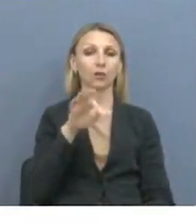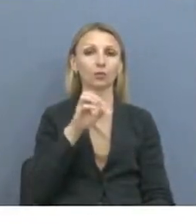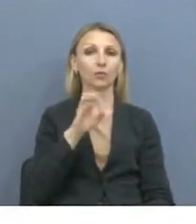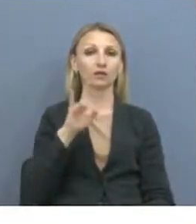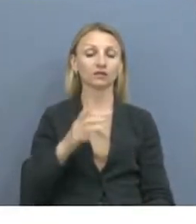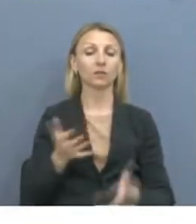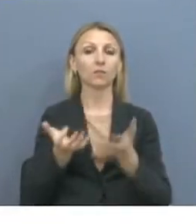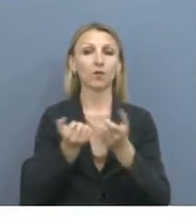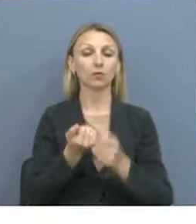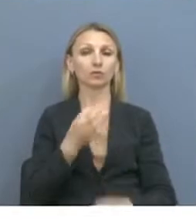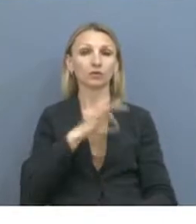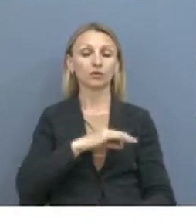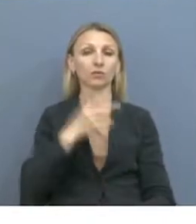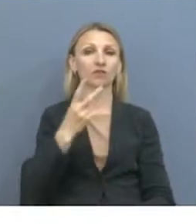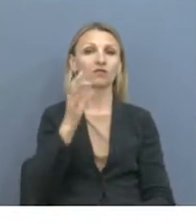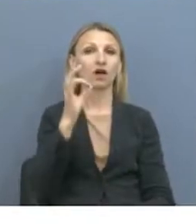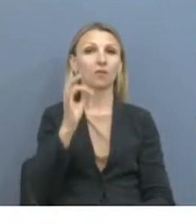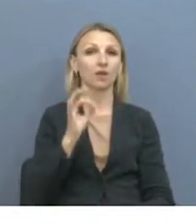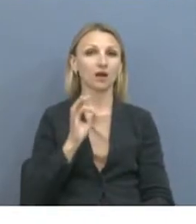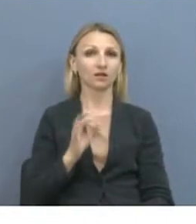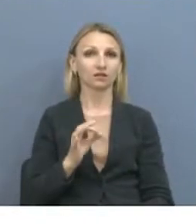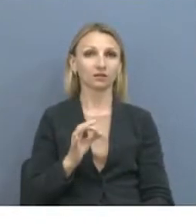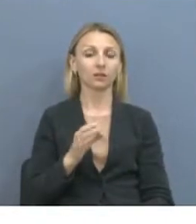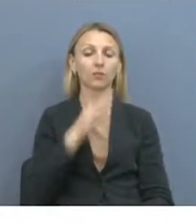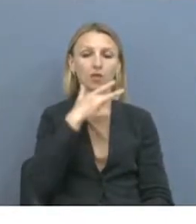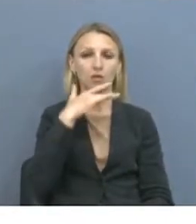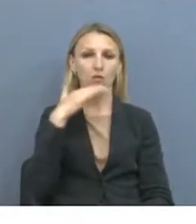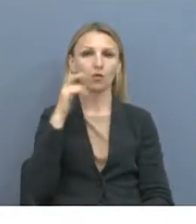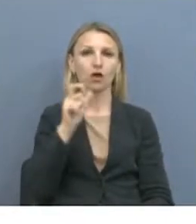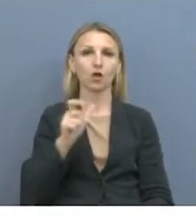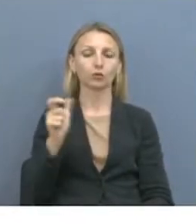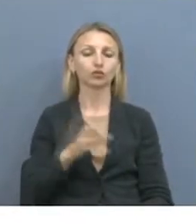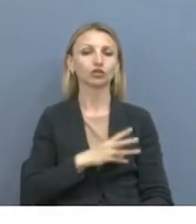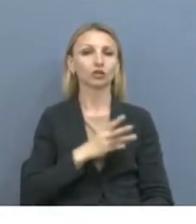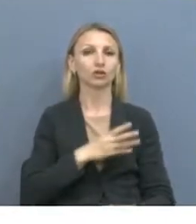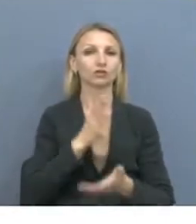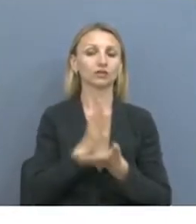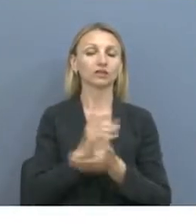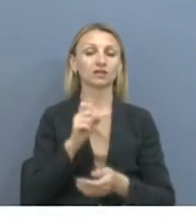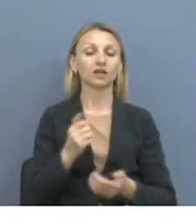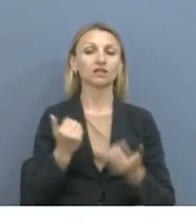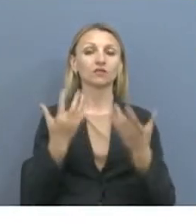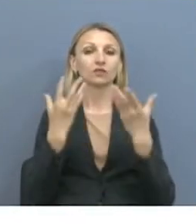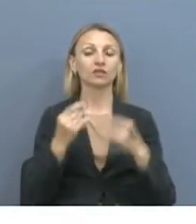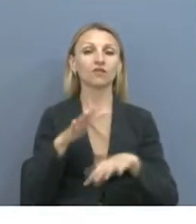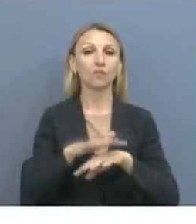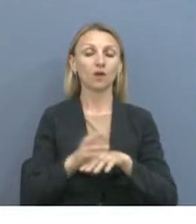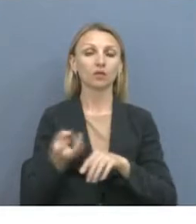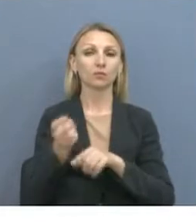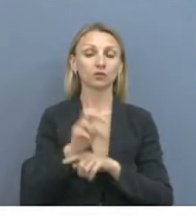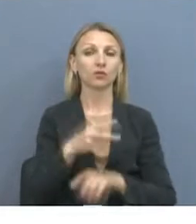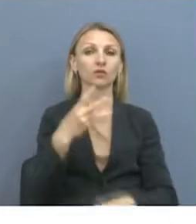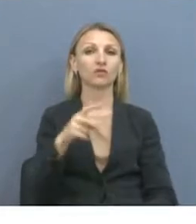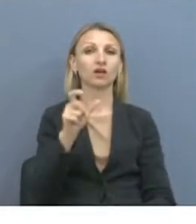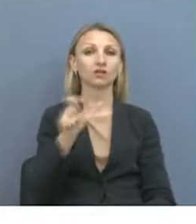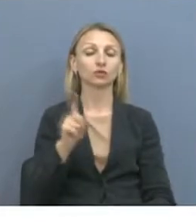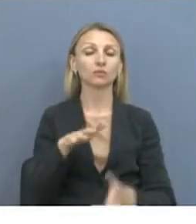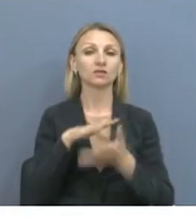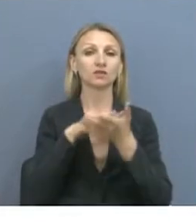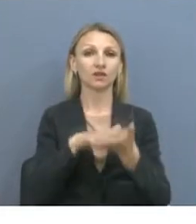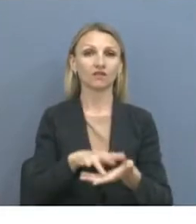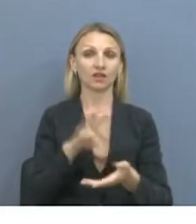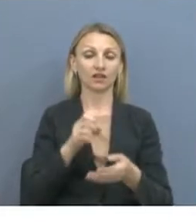льготное жилье по 2%, как оказалось, достаточно много. Только за сегодняшний день в банк пришло около 20 человек, чтобы подать заявку